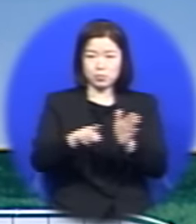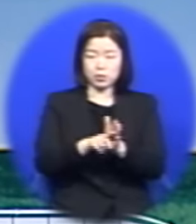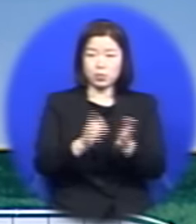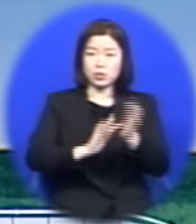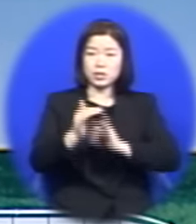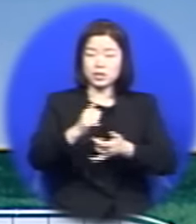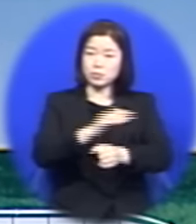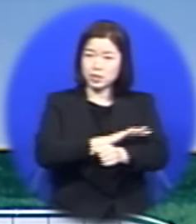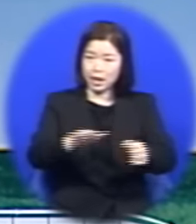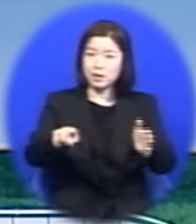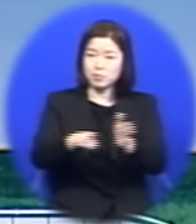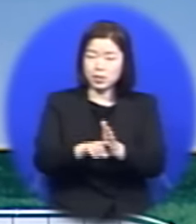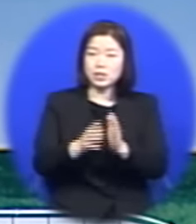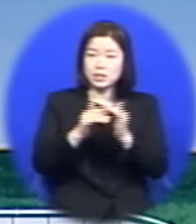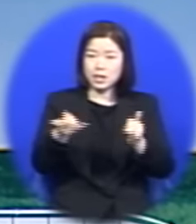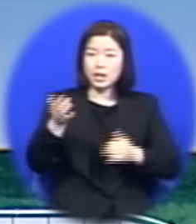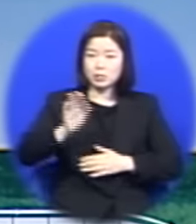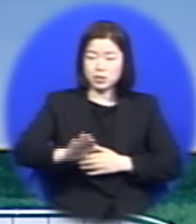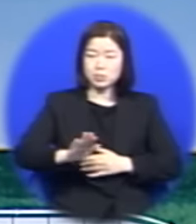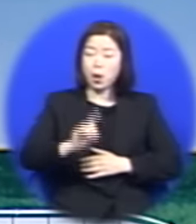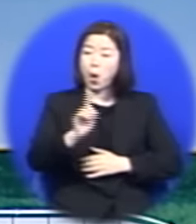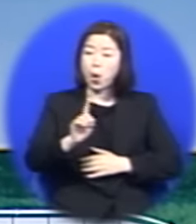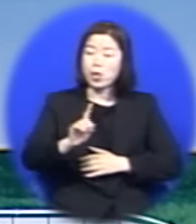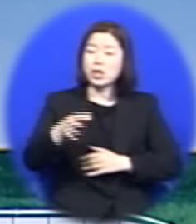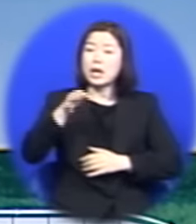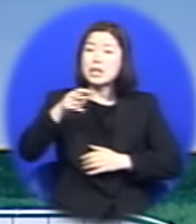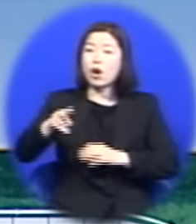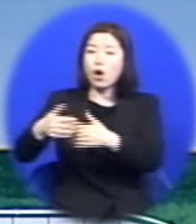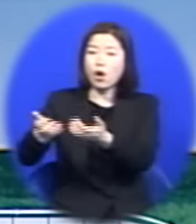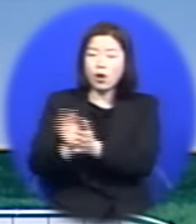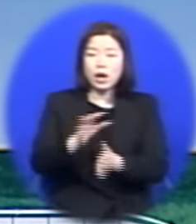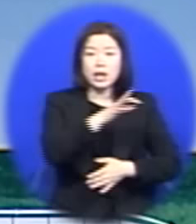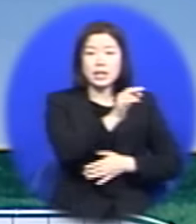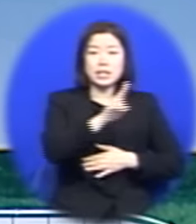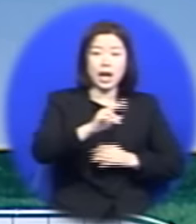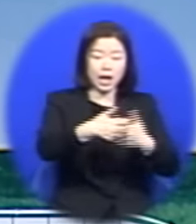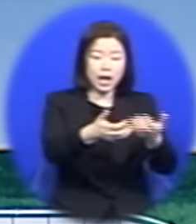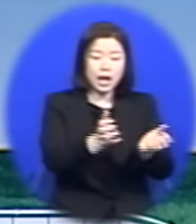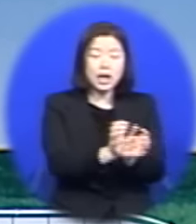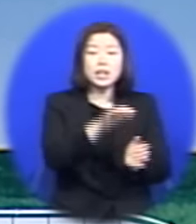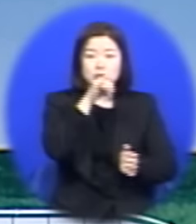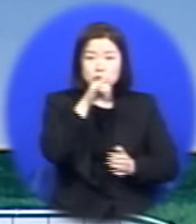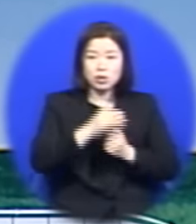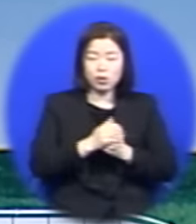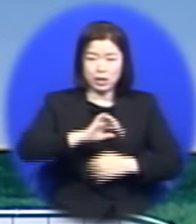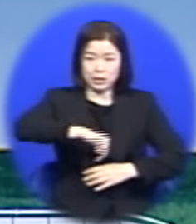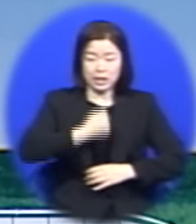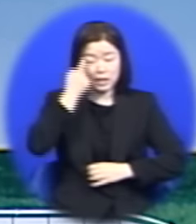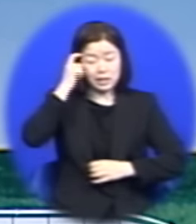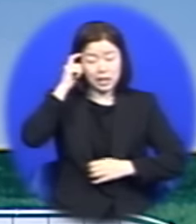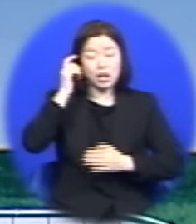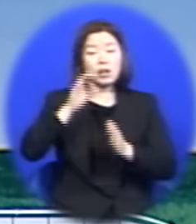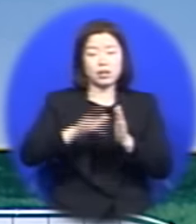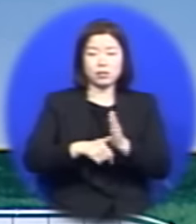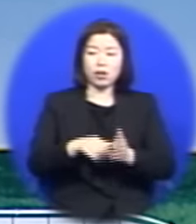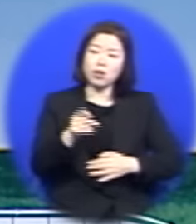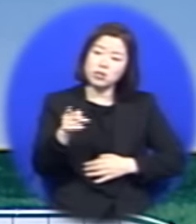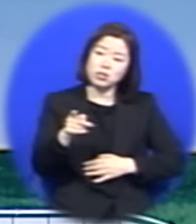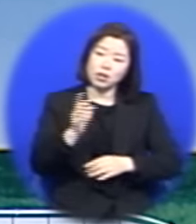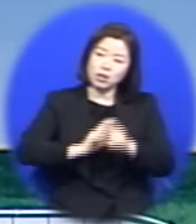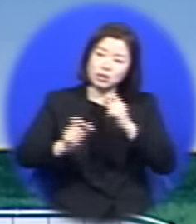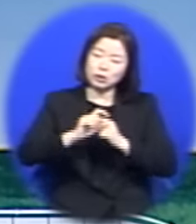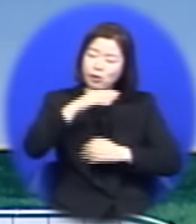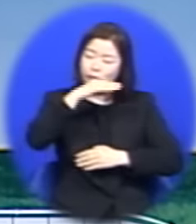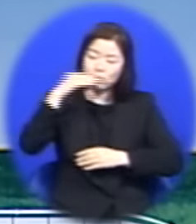믿는 사람인데 어떤 사람은 여당도 있고 어떤 사람은 야당도 있습니다. 본인이 생각할 때 아 이게 더